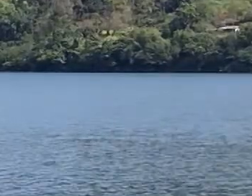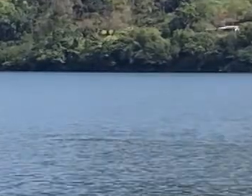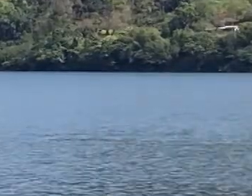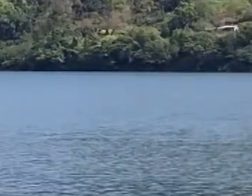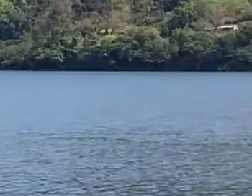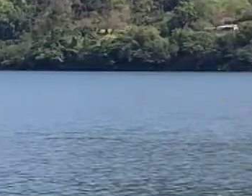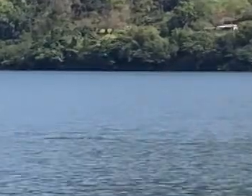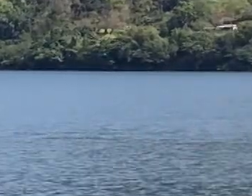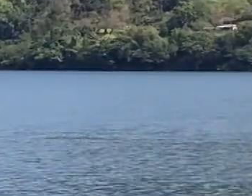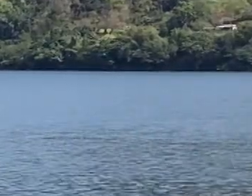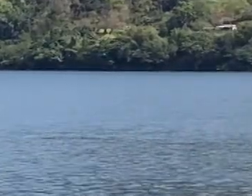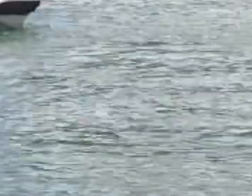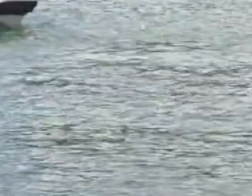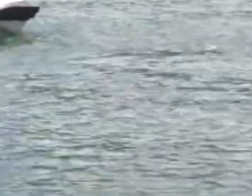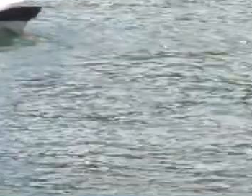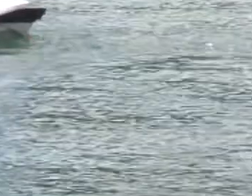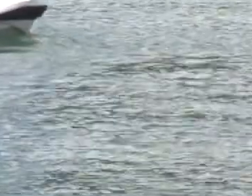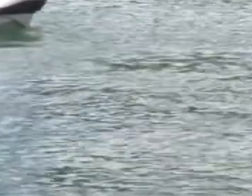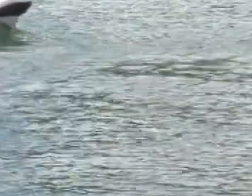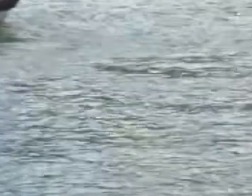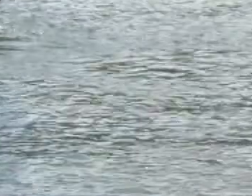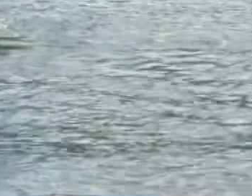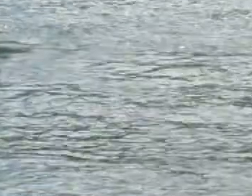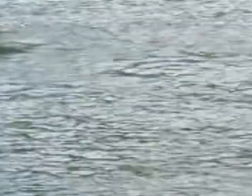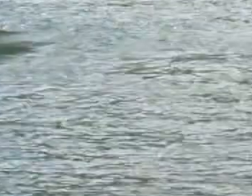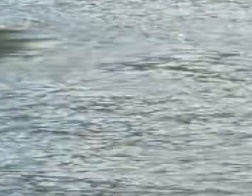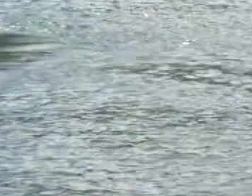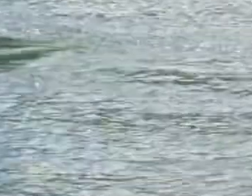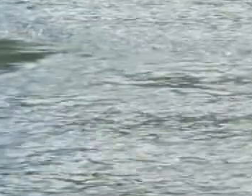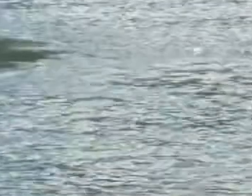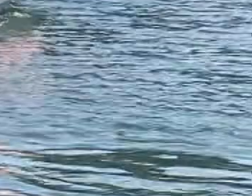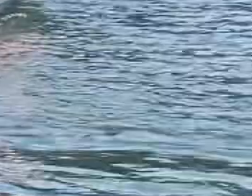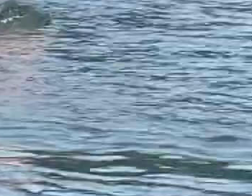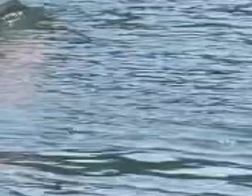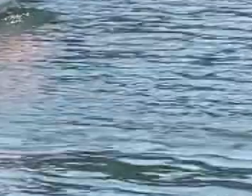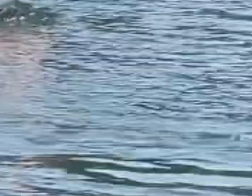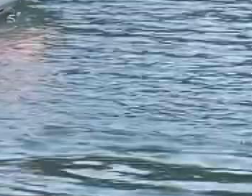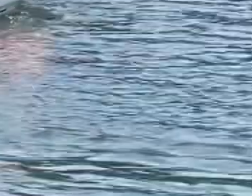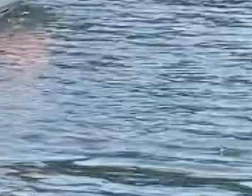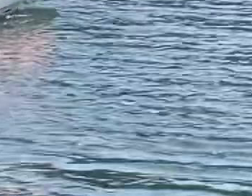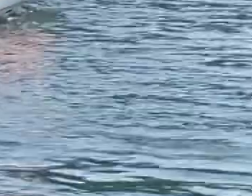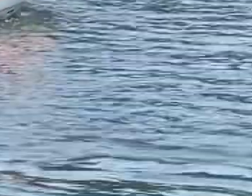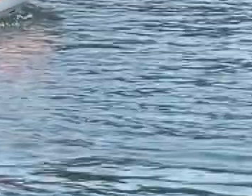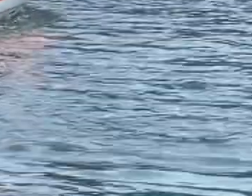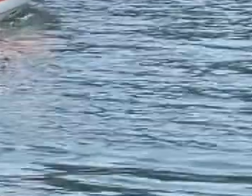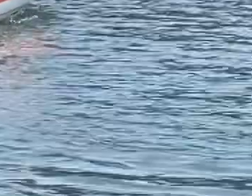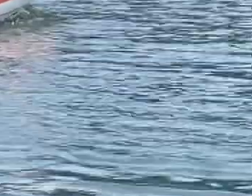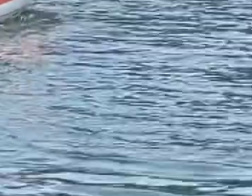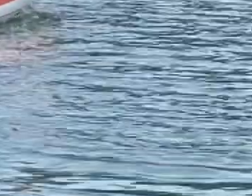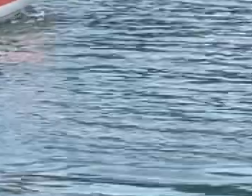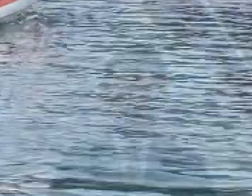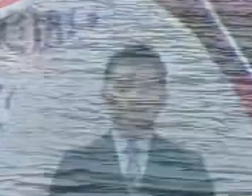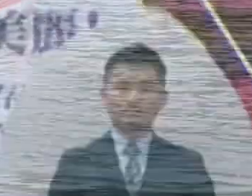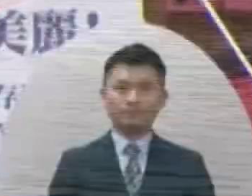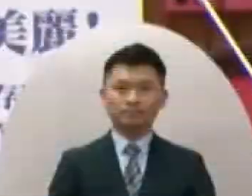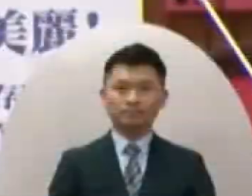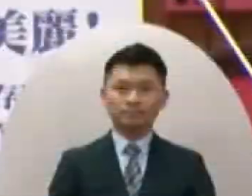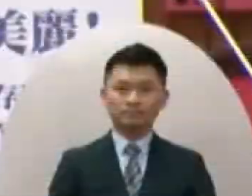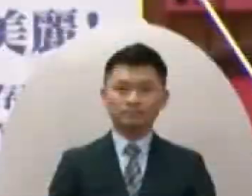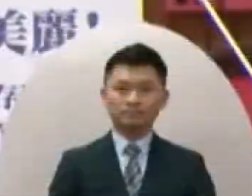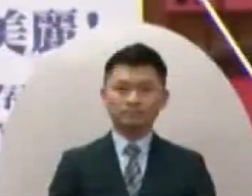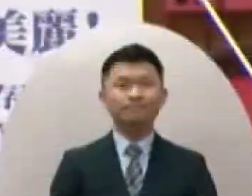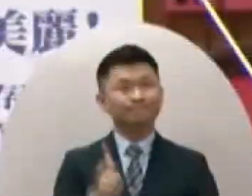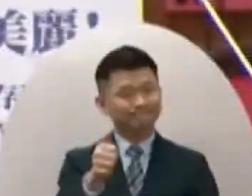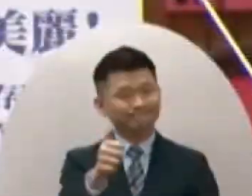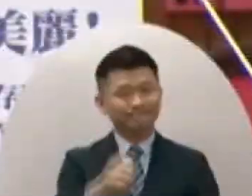近年吹起户外休闲运动风潮，22号立法院总质询，国民党部分区立委林倩琪分享自身经历，也从中探讨